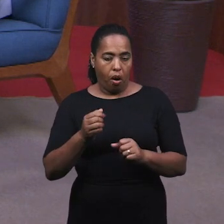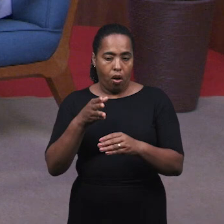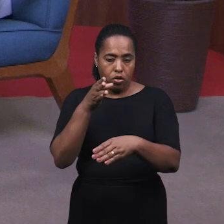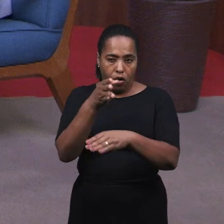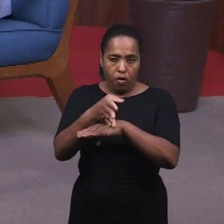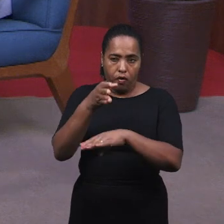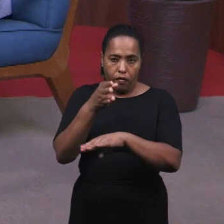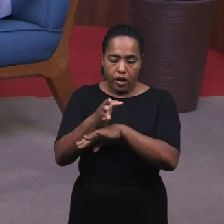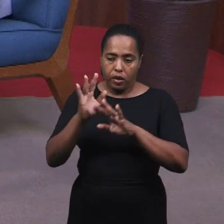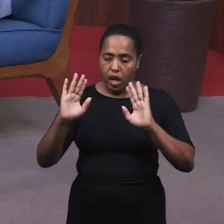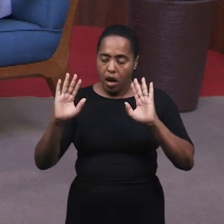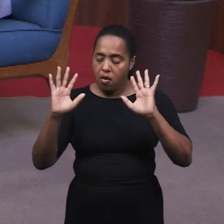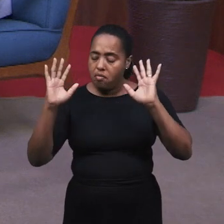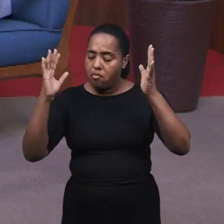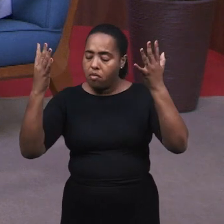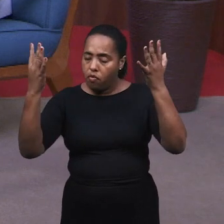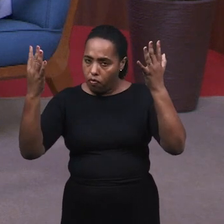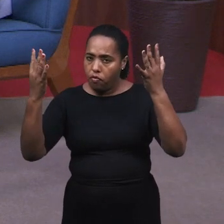peux